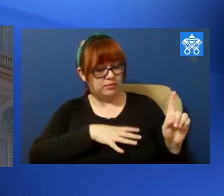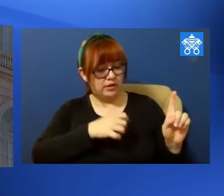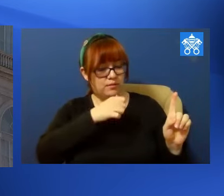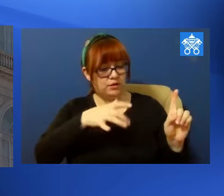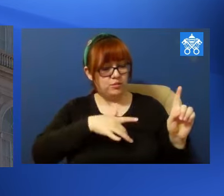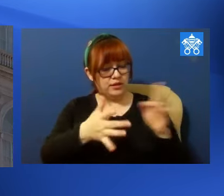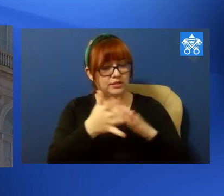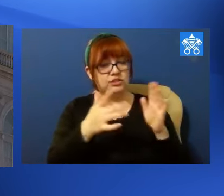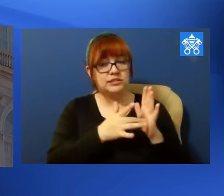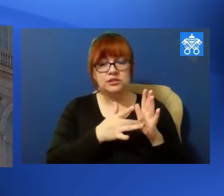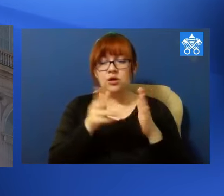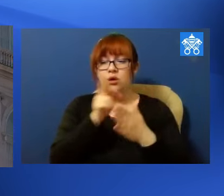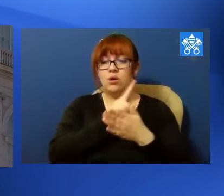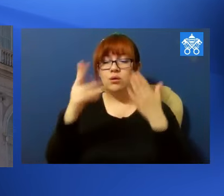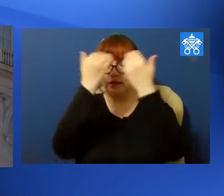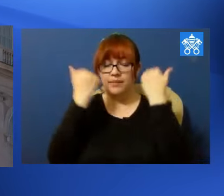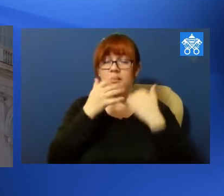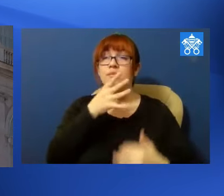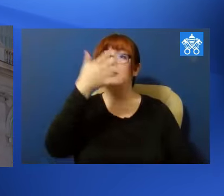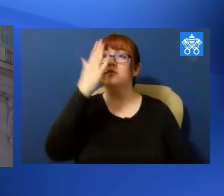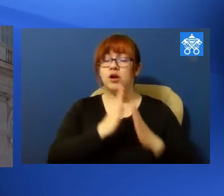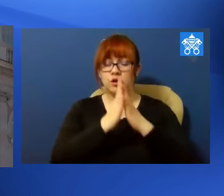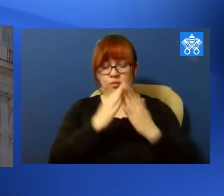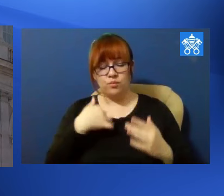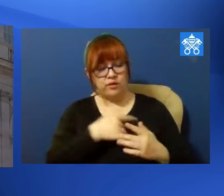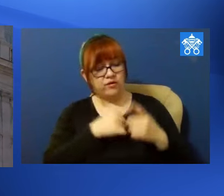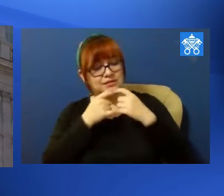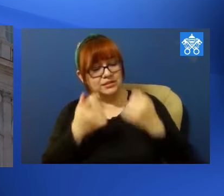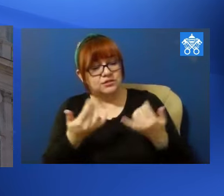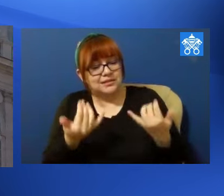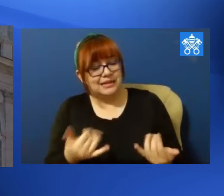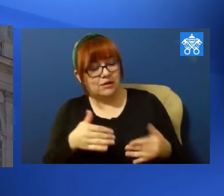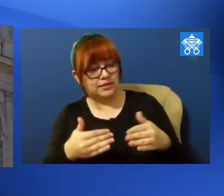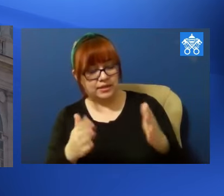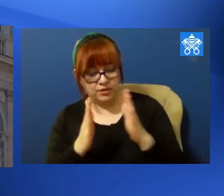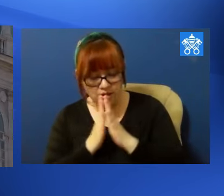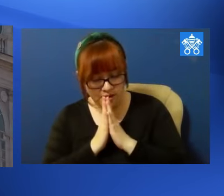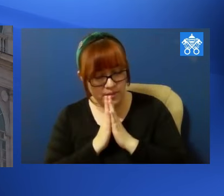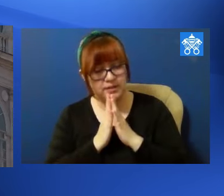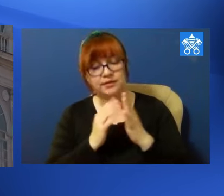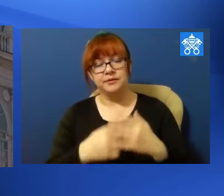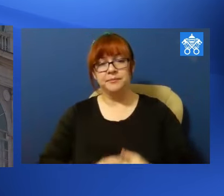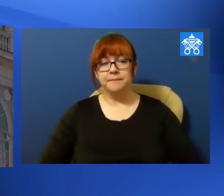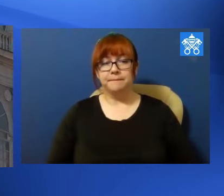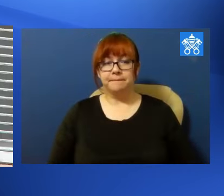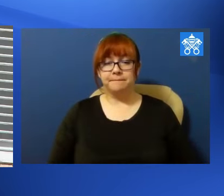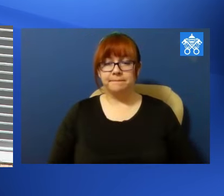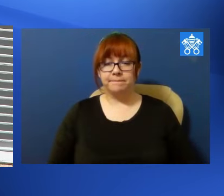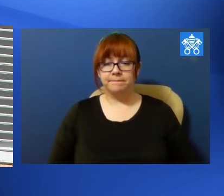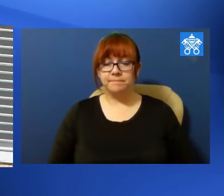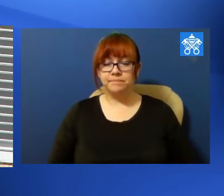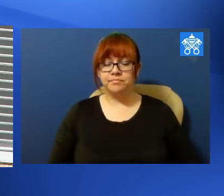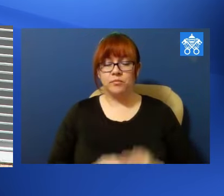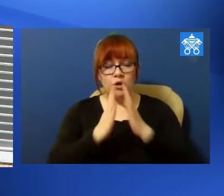Sancta Maria, Mater Dei, ora pro nobis pecadoribus, nunc et inora mortis nostre. Amen. Ora pro